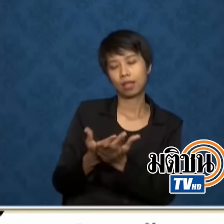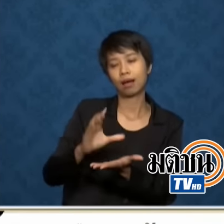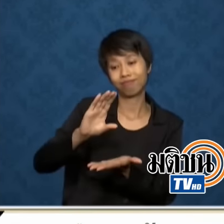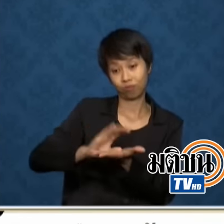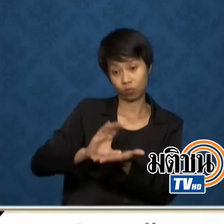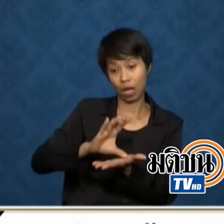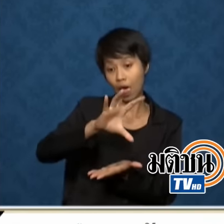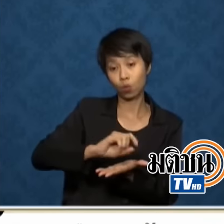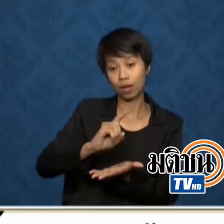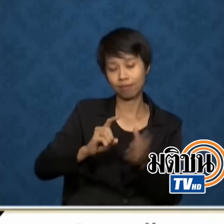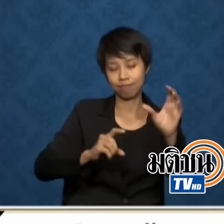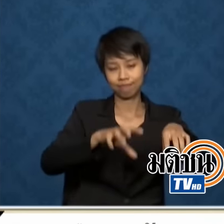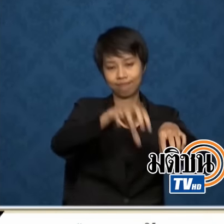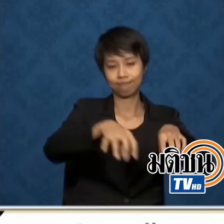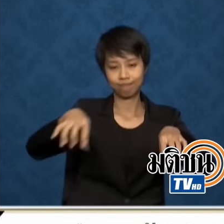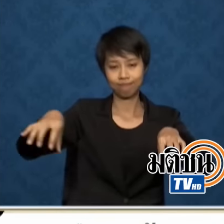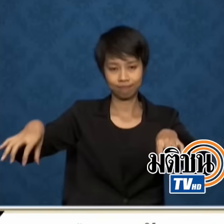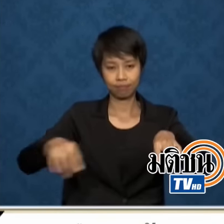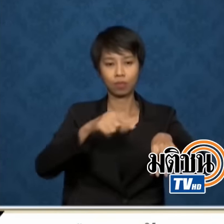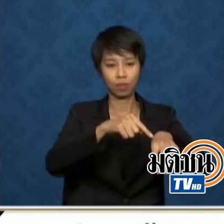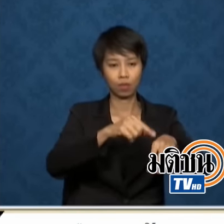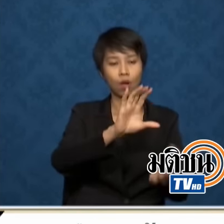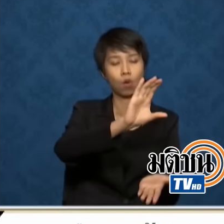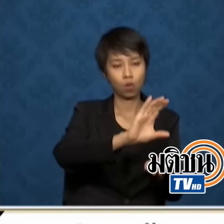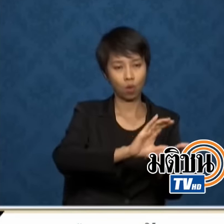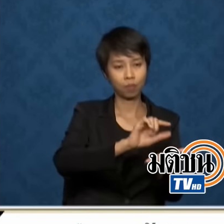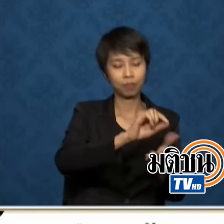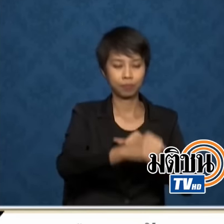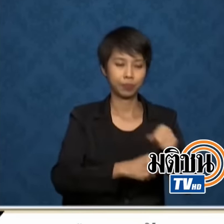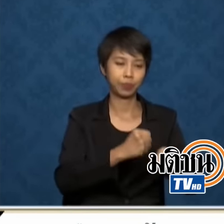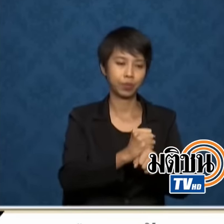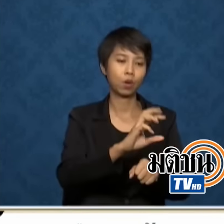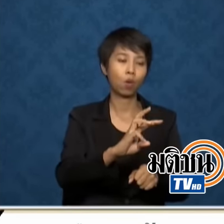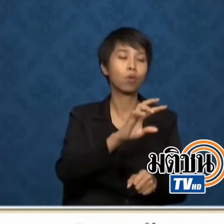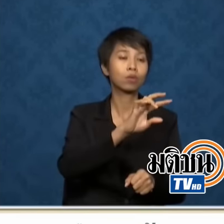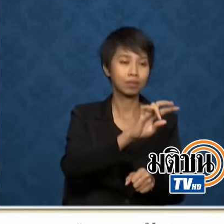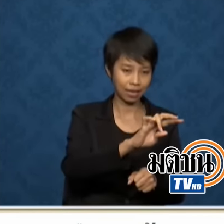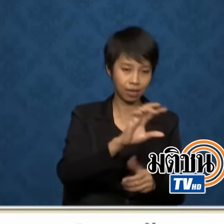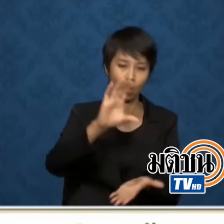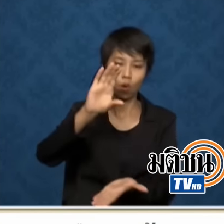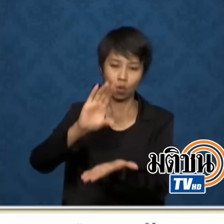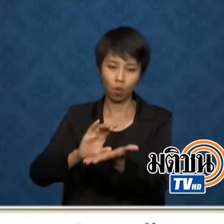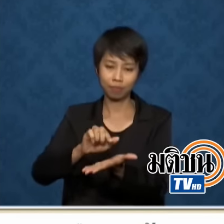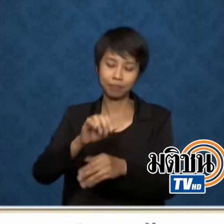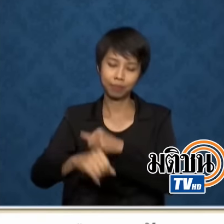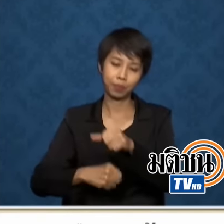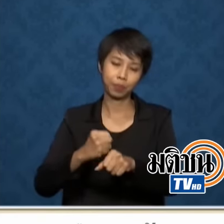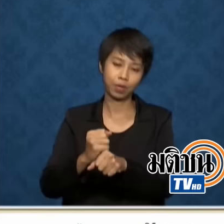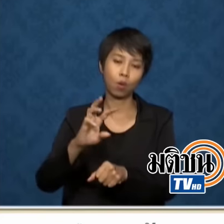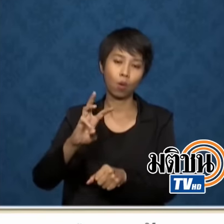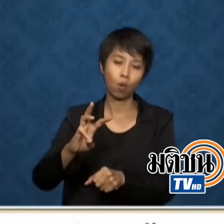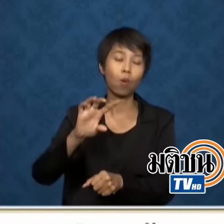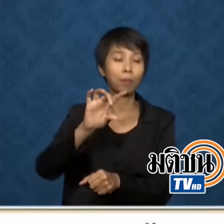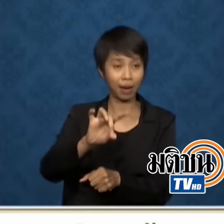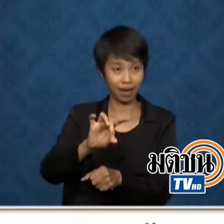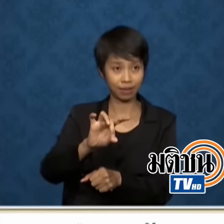แหล่งด้วยกันค่ะก็คืองบกลางปีนะคะของปี67นะคะแล้วก็แบ่งงบปี68ซึ่งออกมาแล้วเมื่อวานนี้นะคะ 150,000 ล้านบ